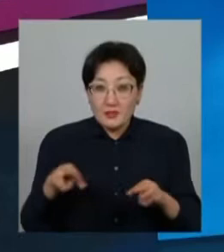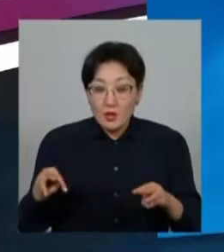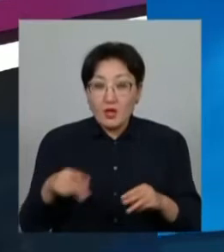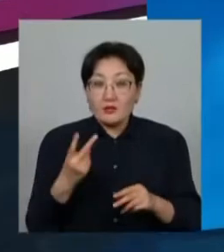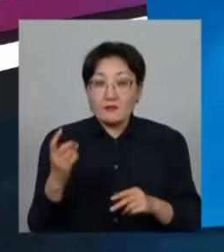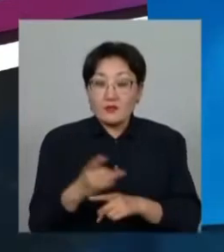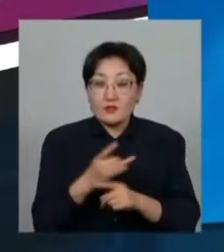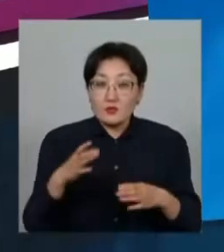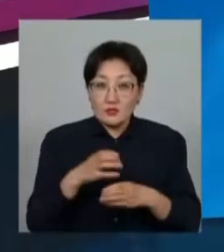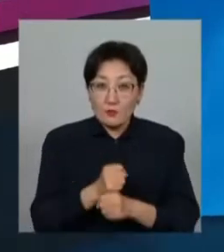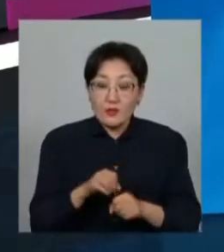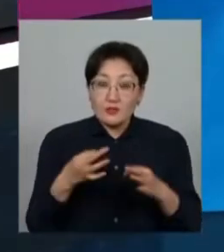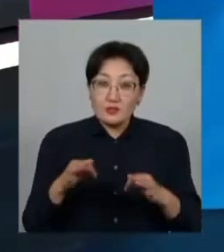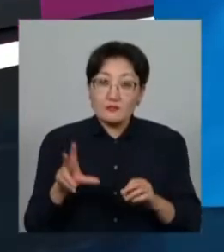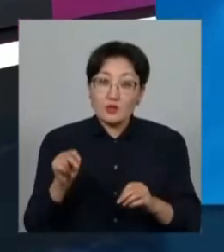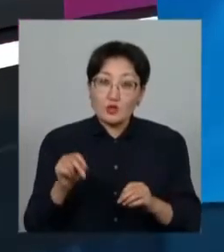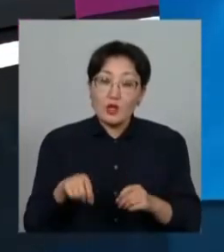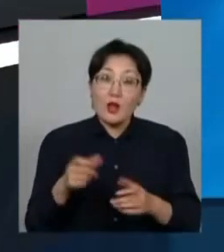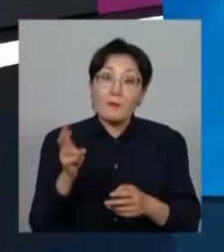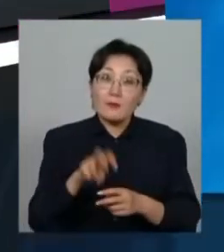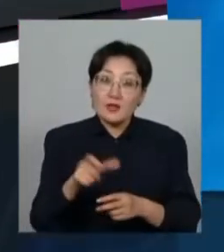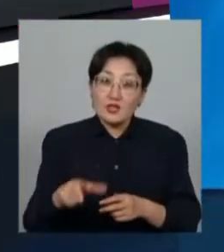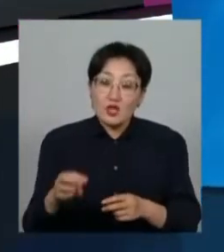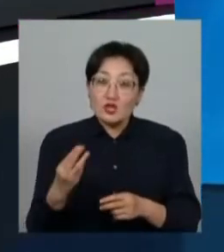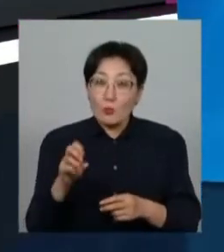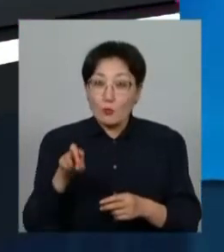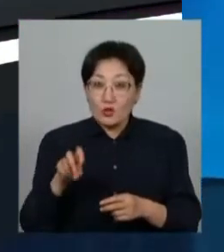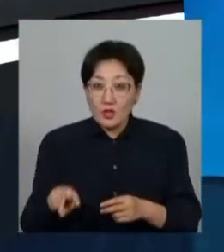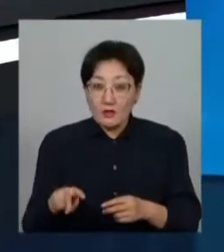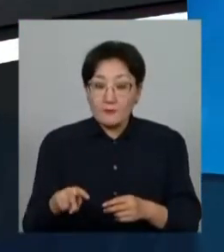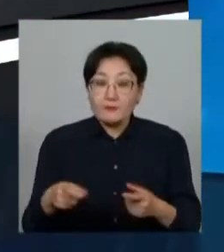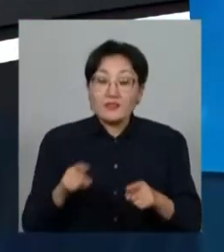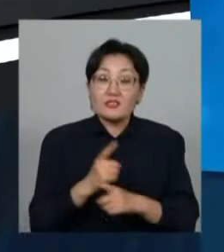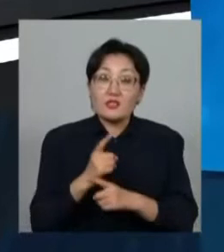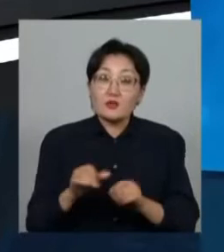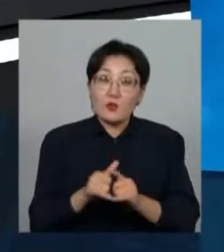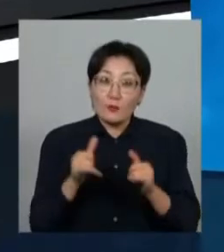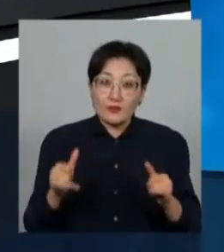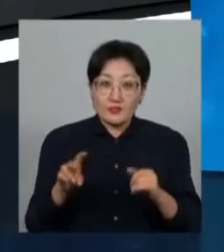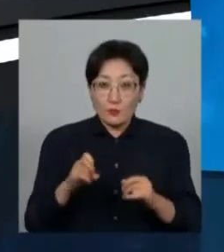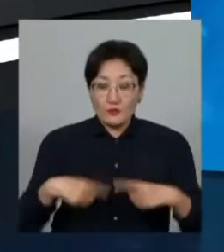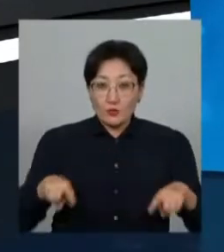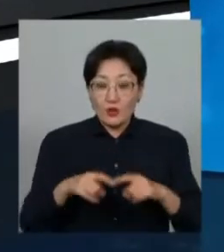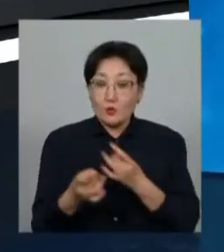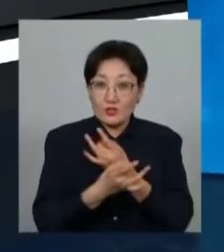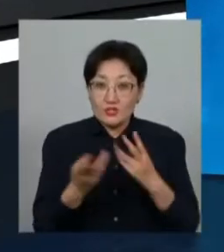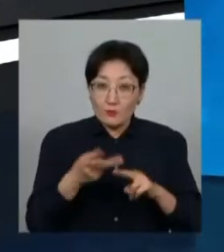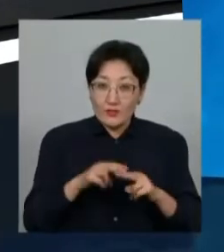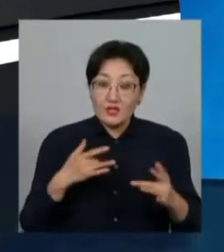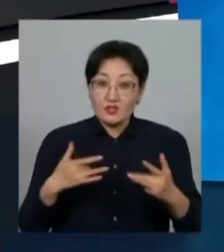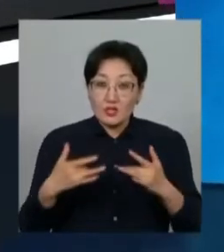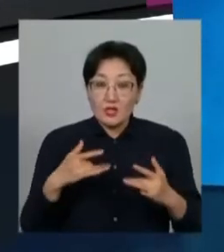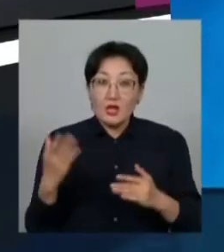два раза сокращено допустимое количество посетителей Шимбулака. Запрет также распространился на объекты культуры. Это